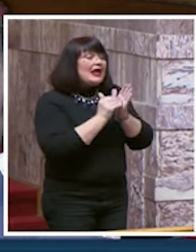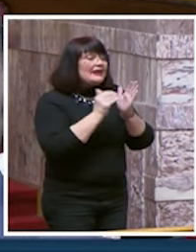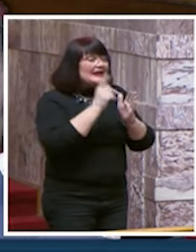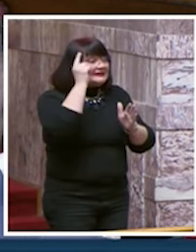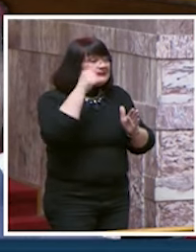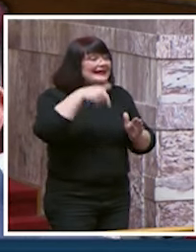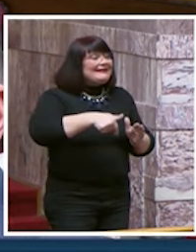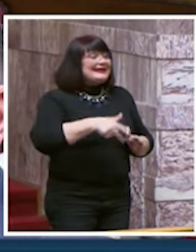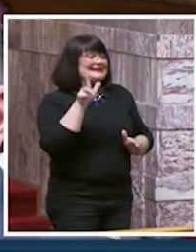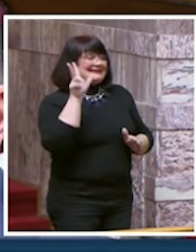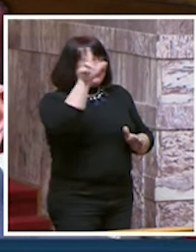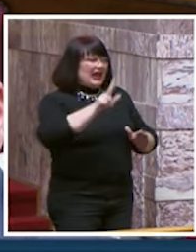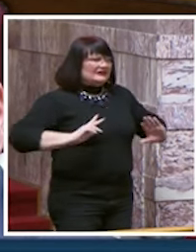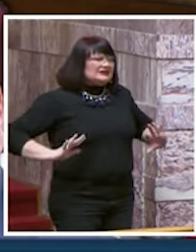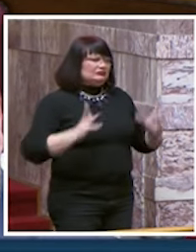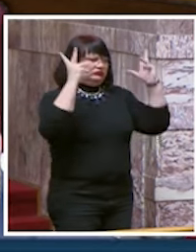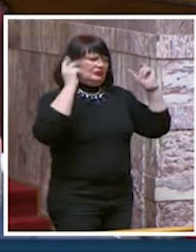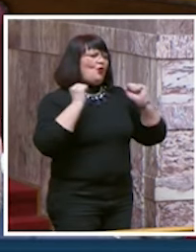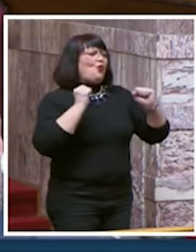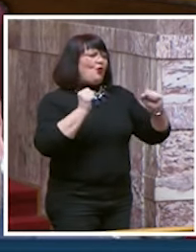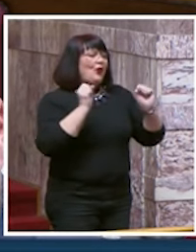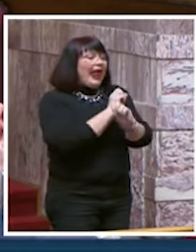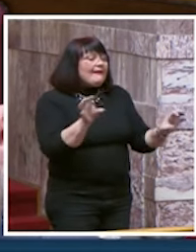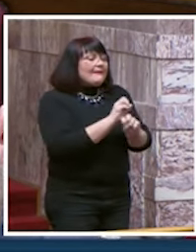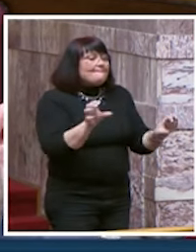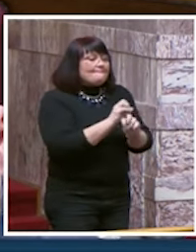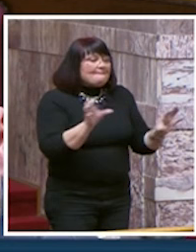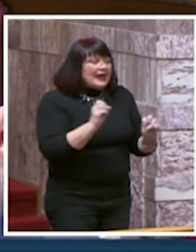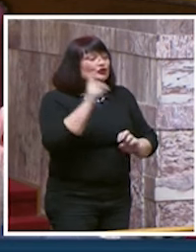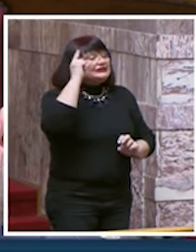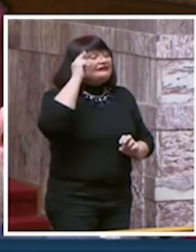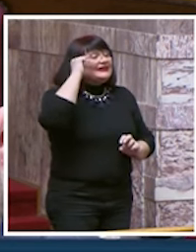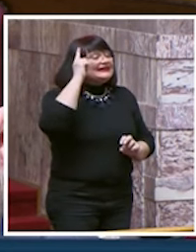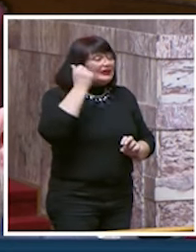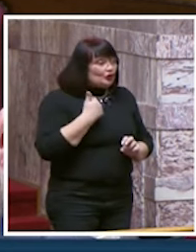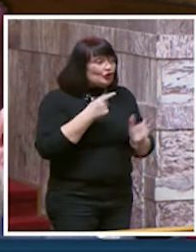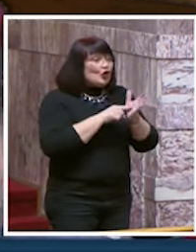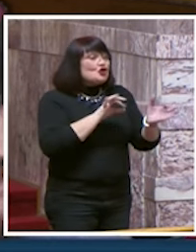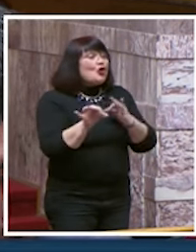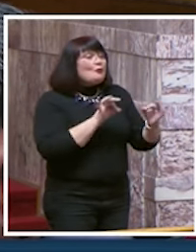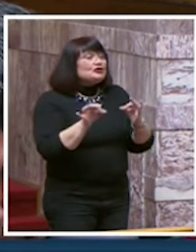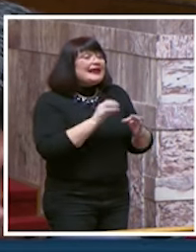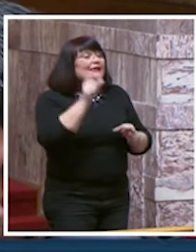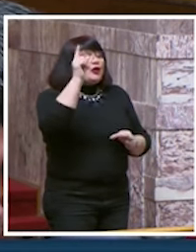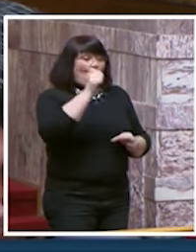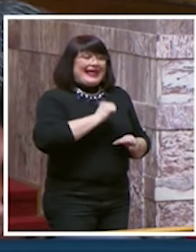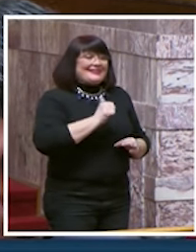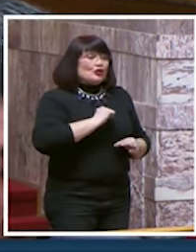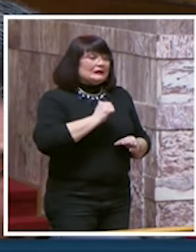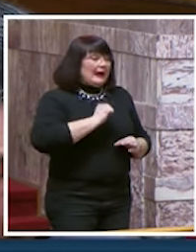πραγματοποιούμε γενικές συνελεύσεις και κινητοποιήσεις για την ενημέρωση και την κινητοποίηση των φοιτητών ενάντια στο νομοσχέδιο για την ίδρυση των ιδιωτικών